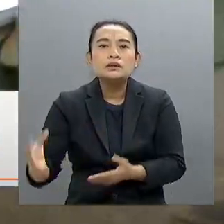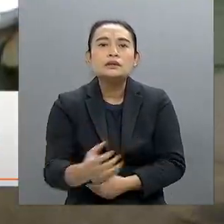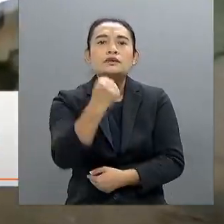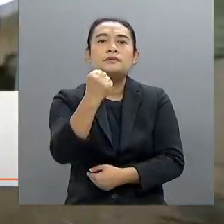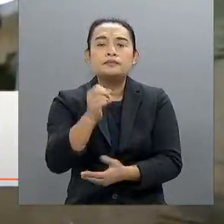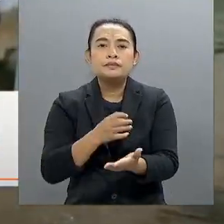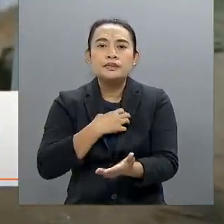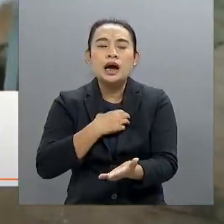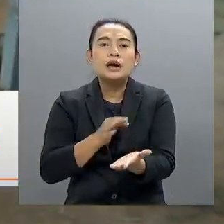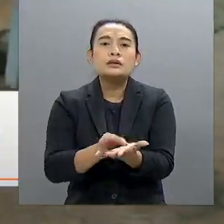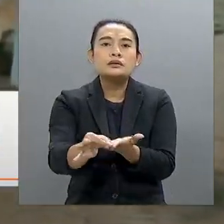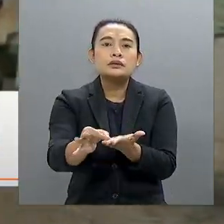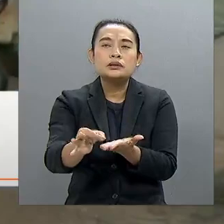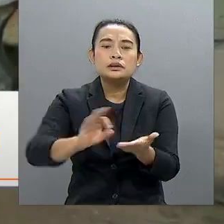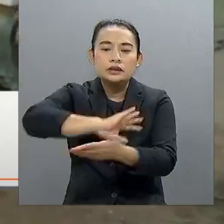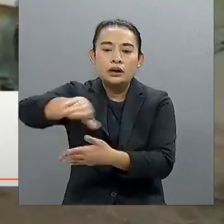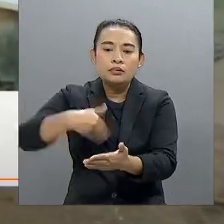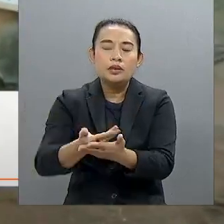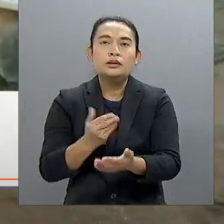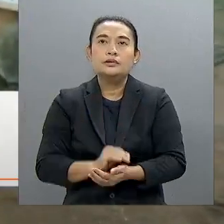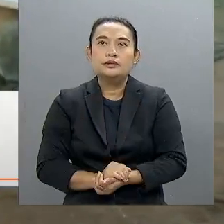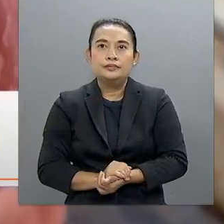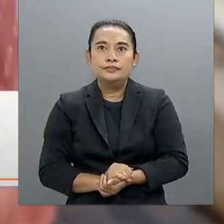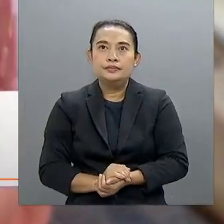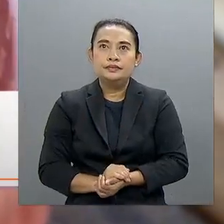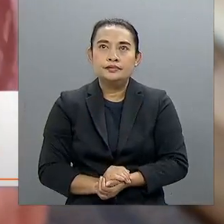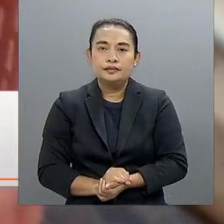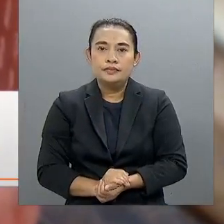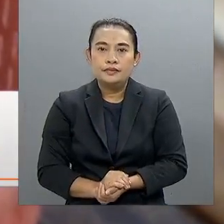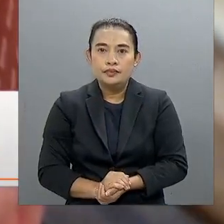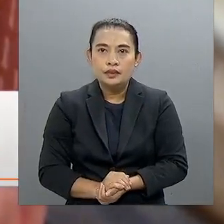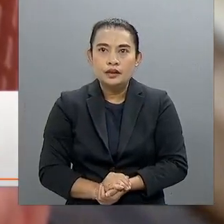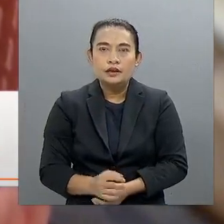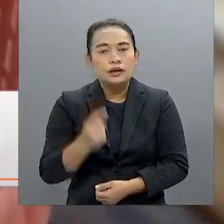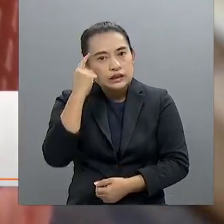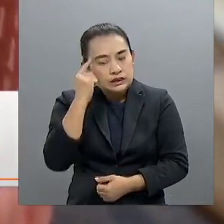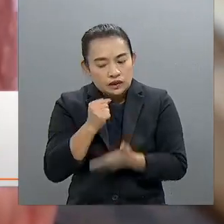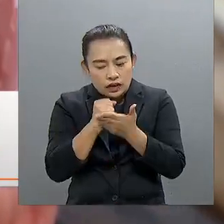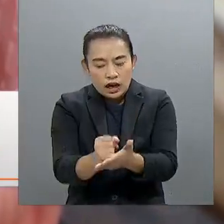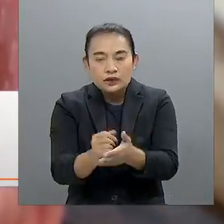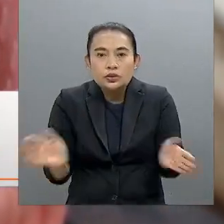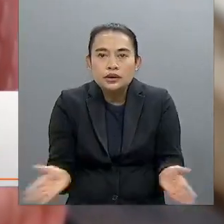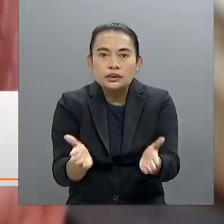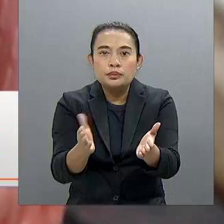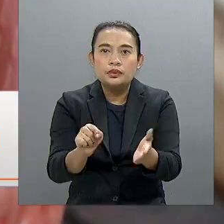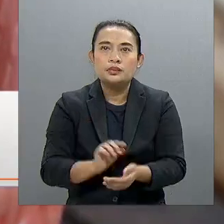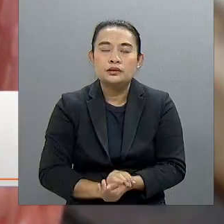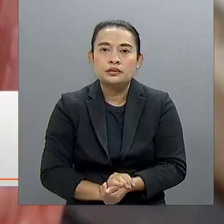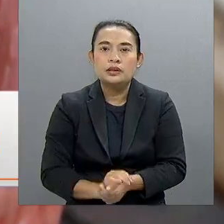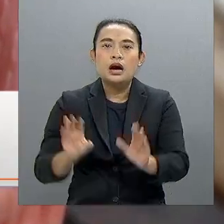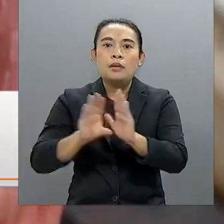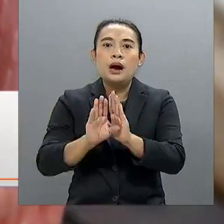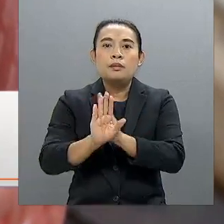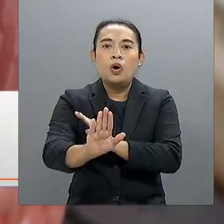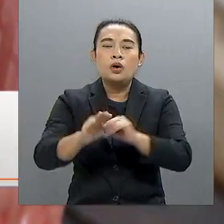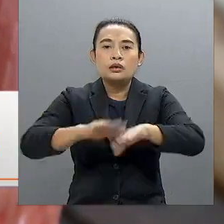ียนไปใบางกน่ิัสนุนนะคะเด็กใคร ๆ แบสุเป็ภาพของเดกหิคนหน่ที่ก